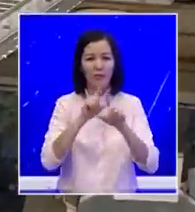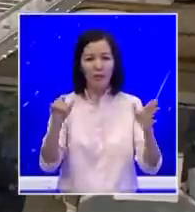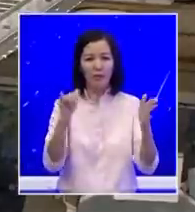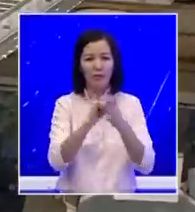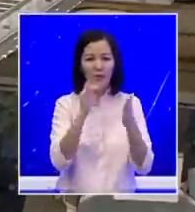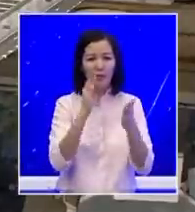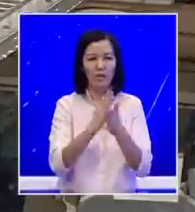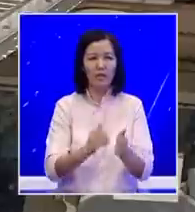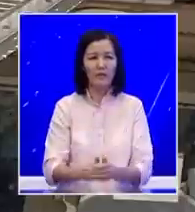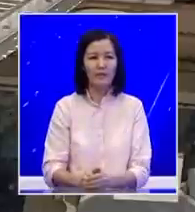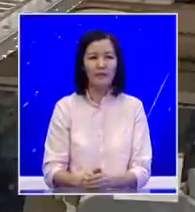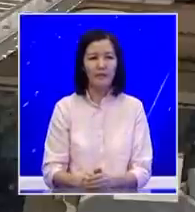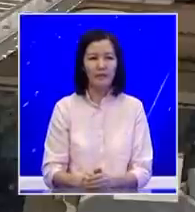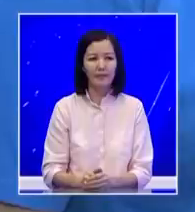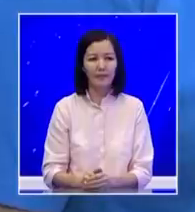мекемеде орнатылған.